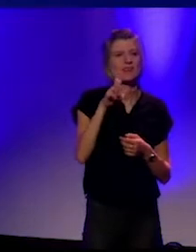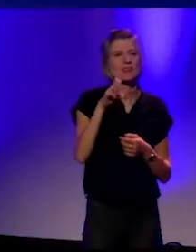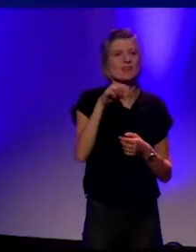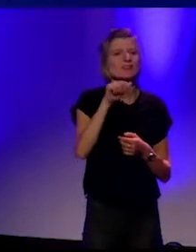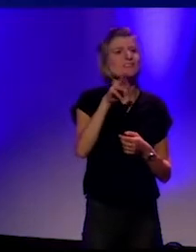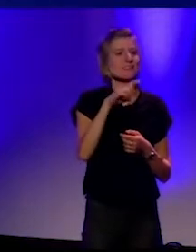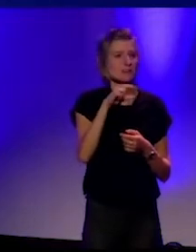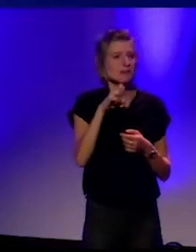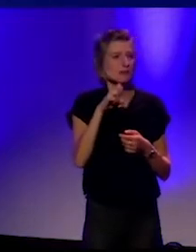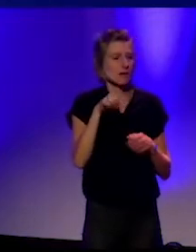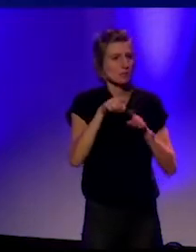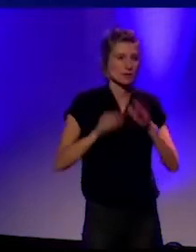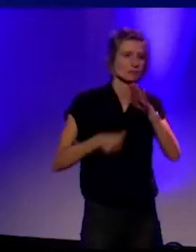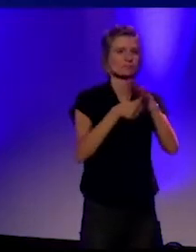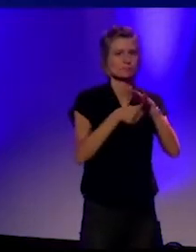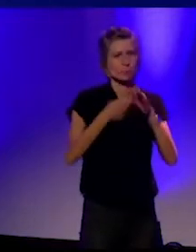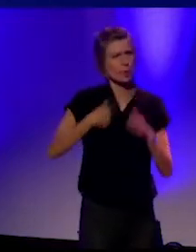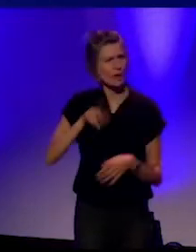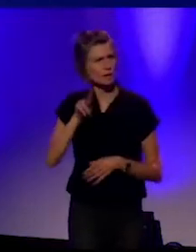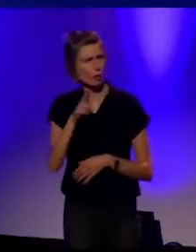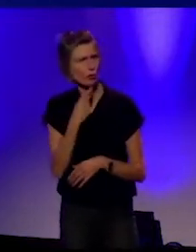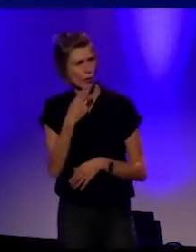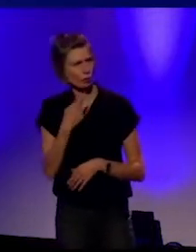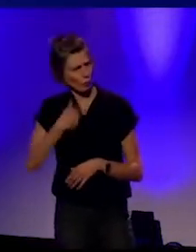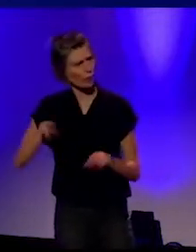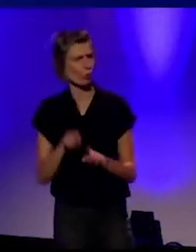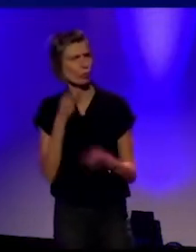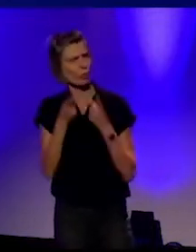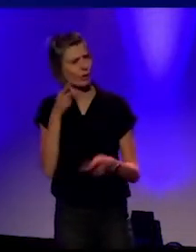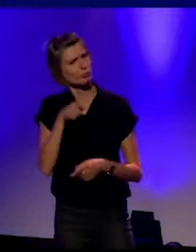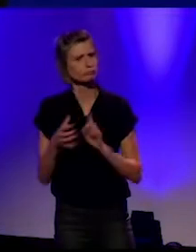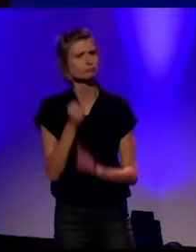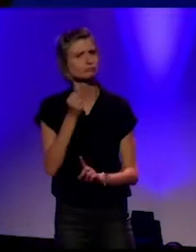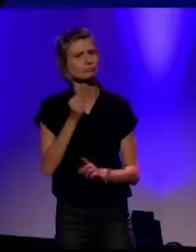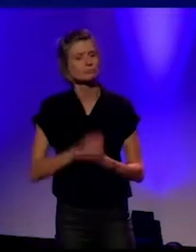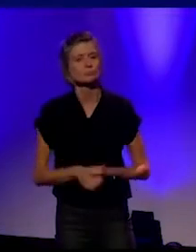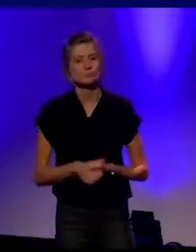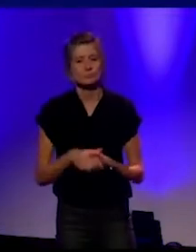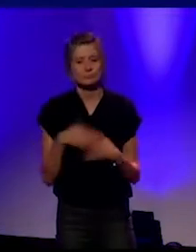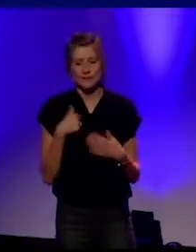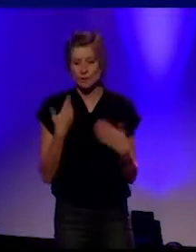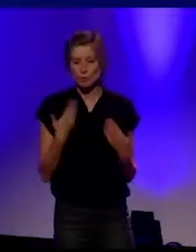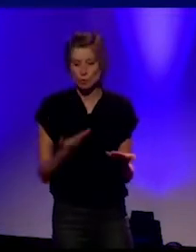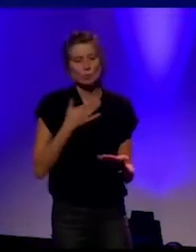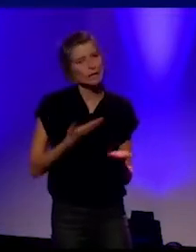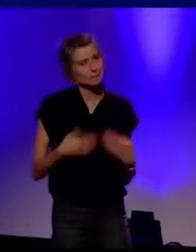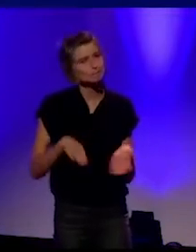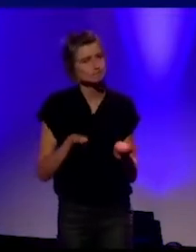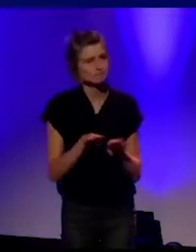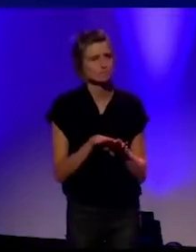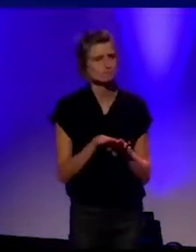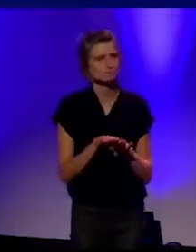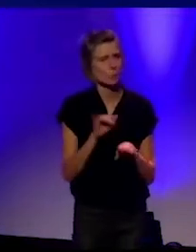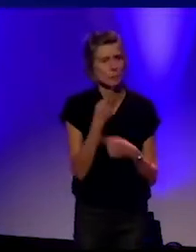Leuven. Laten we ons ook maar proberen. En ik sluit graag af, dames en heren,